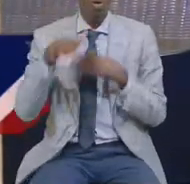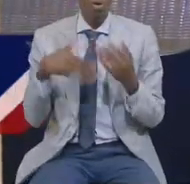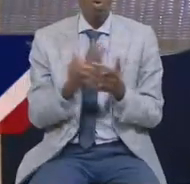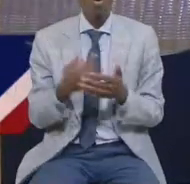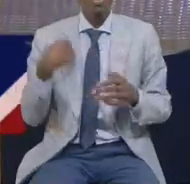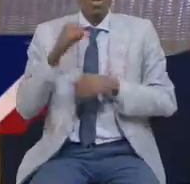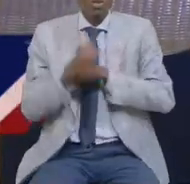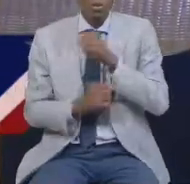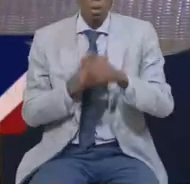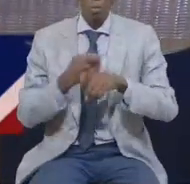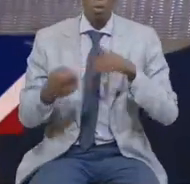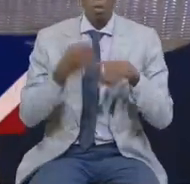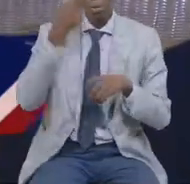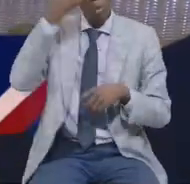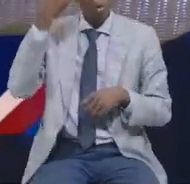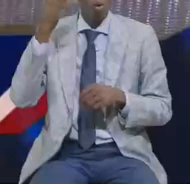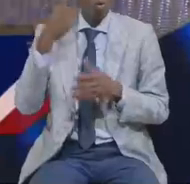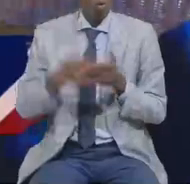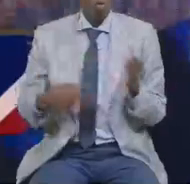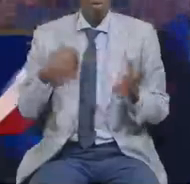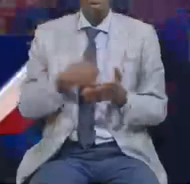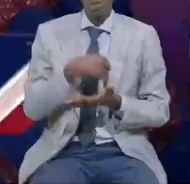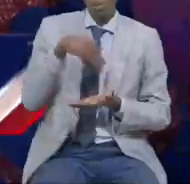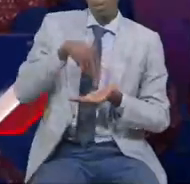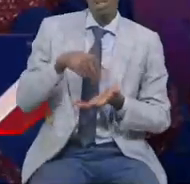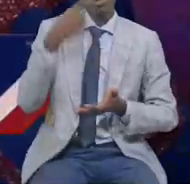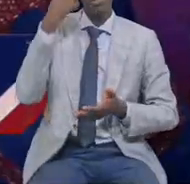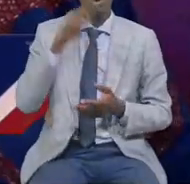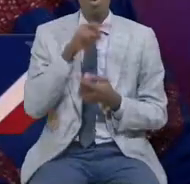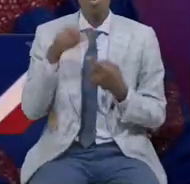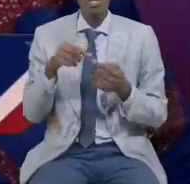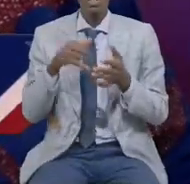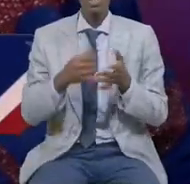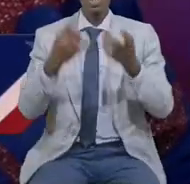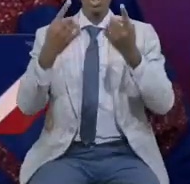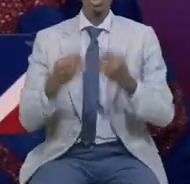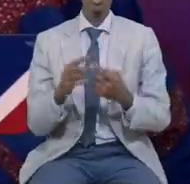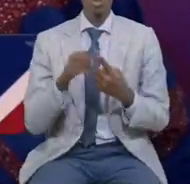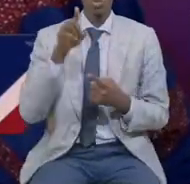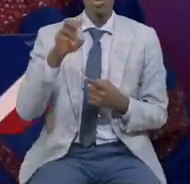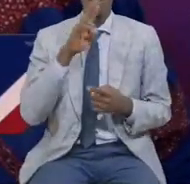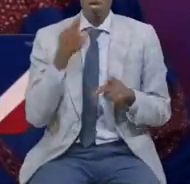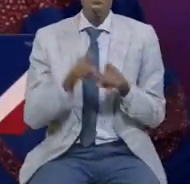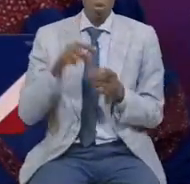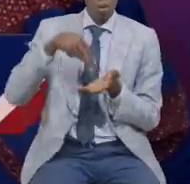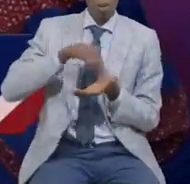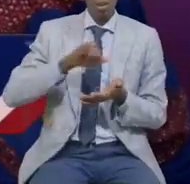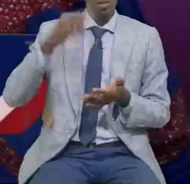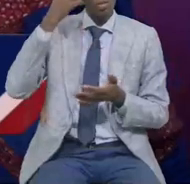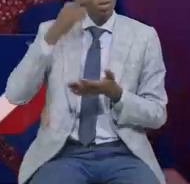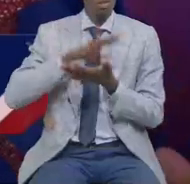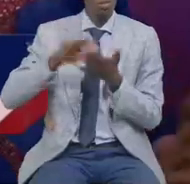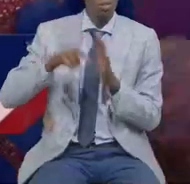la persécution pour ce que nous croyons. Donc si cela vient à vous, tenez-vous pour la